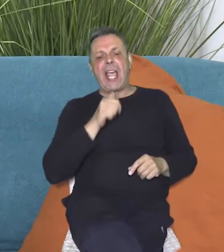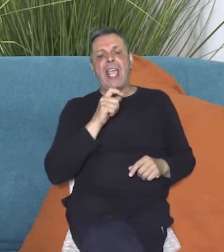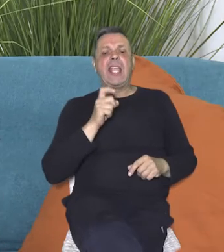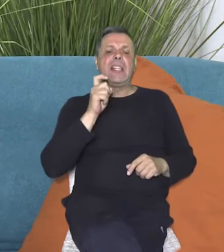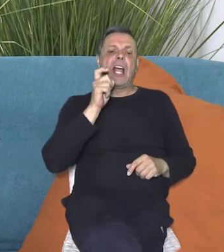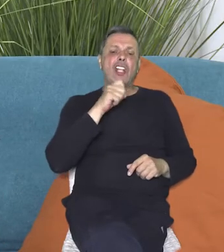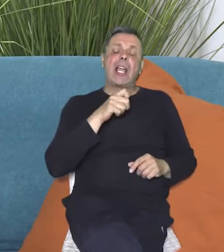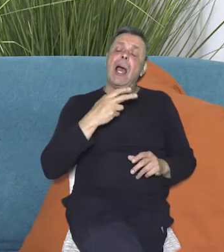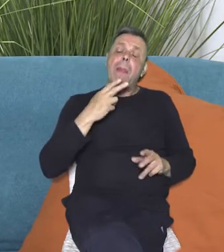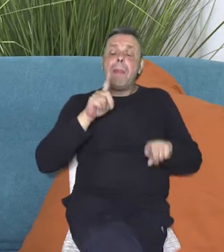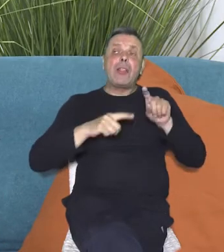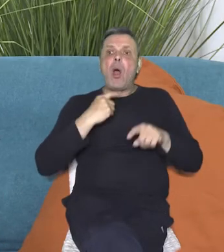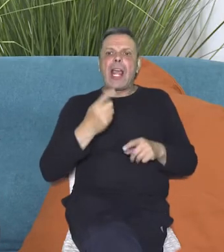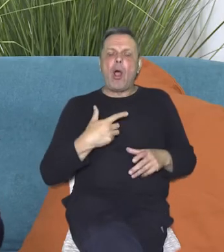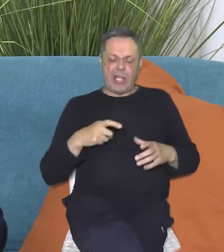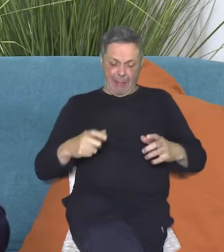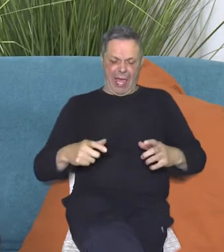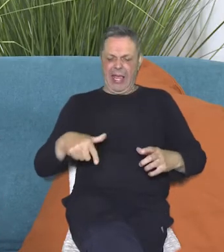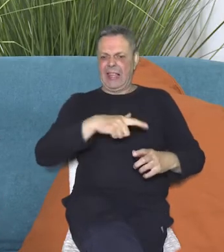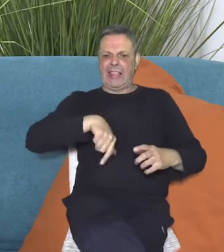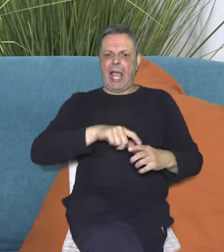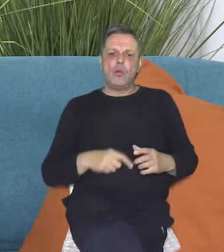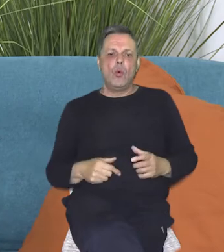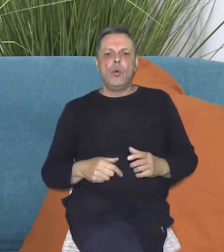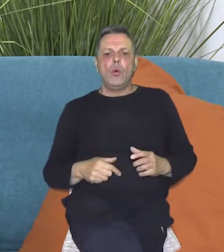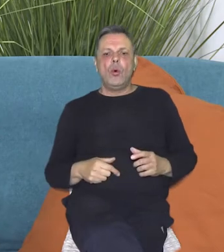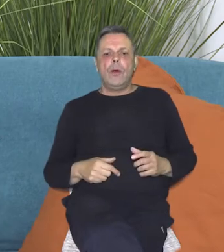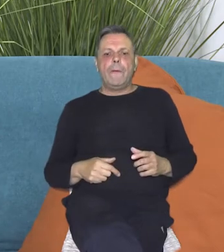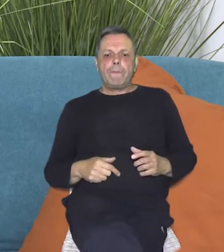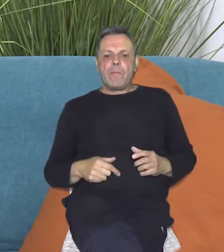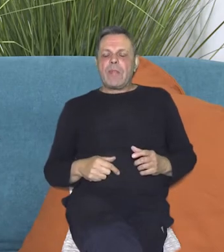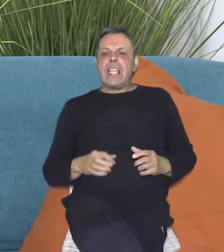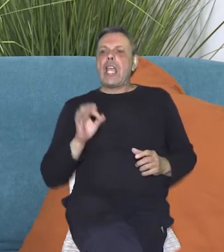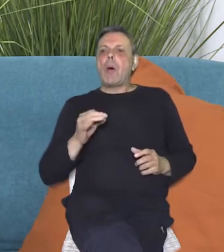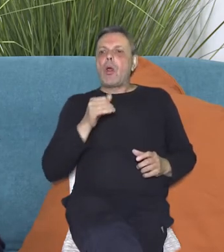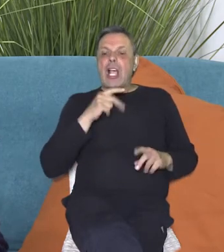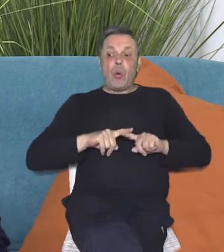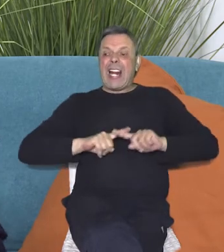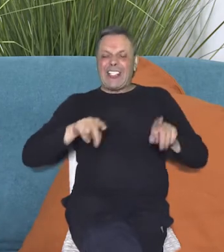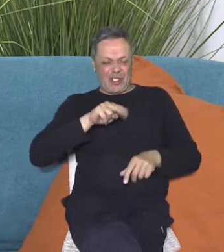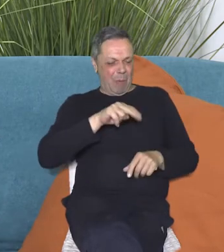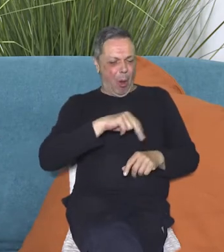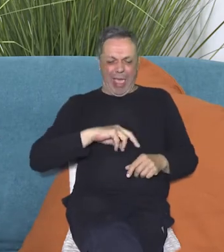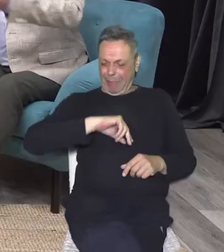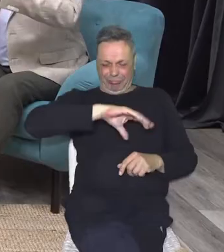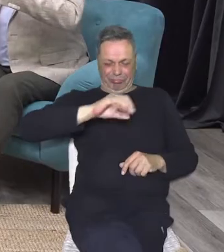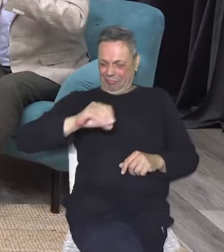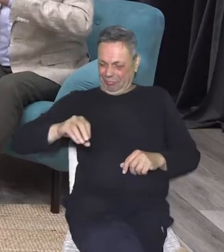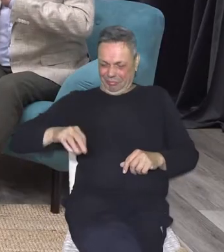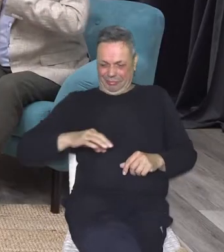čak neko je jednom zgodno rekao da je na tanjuru nekako bude u različitim bojama, da bude kao neke dugine